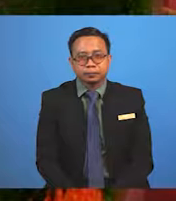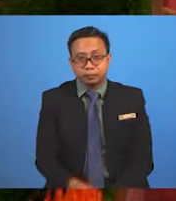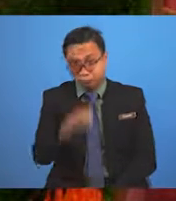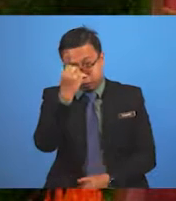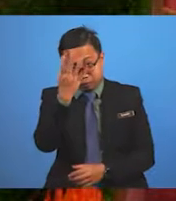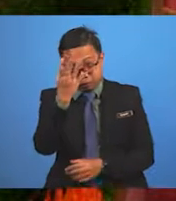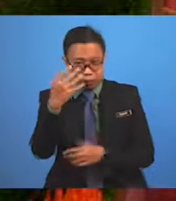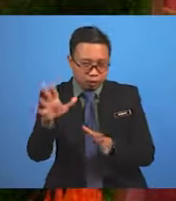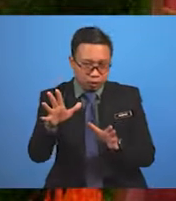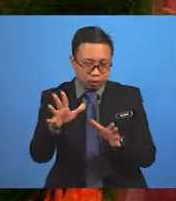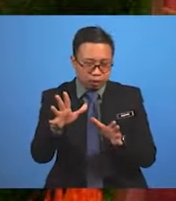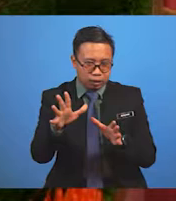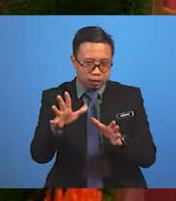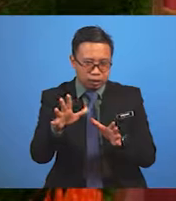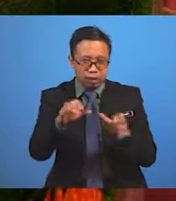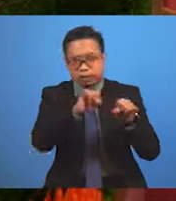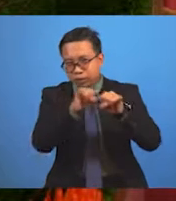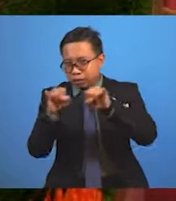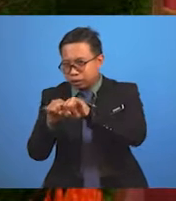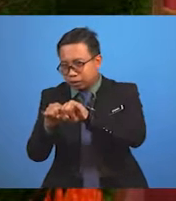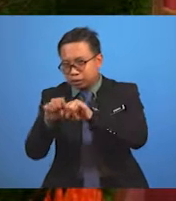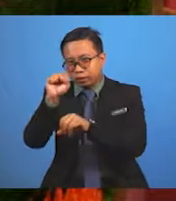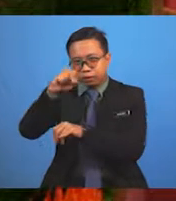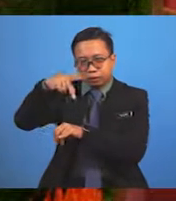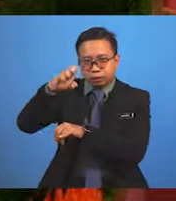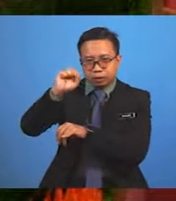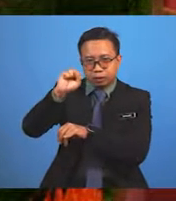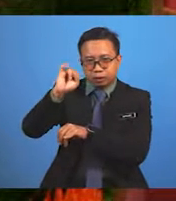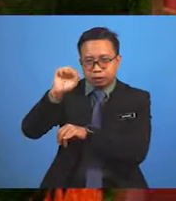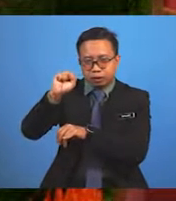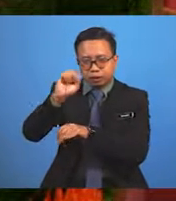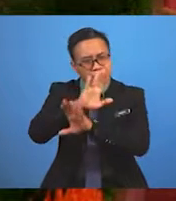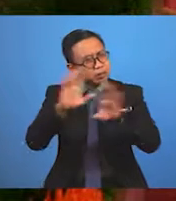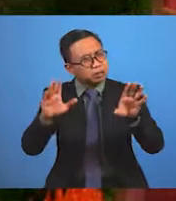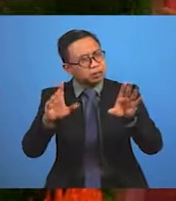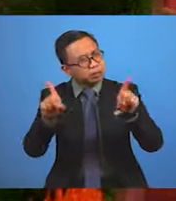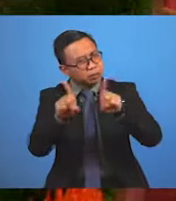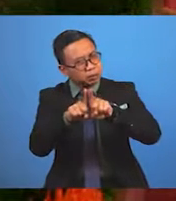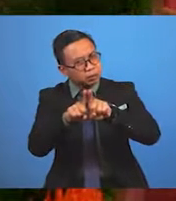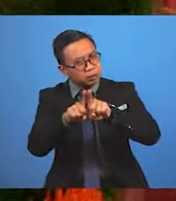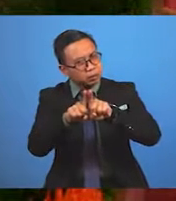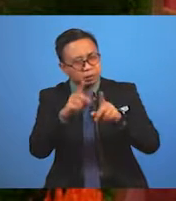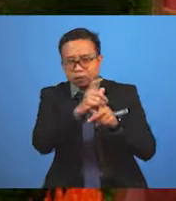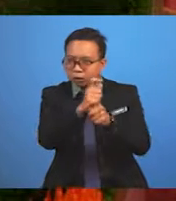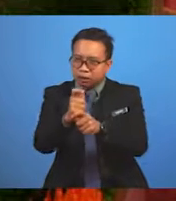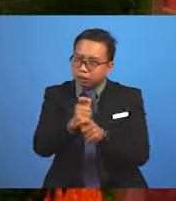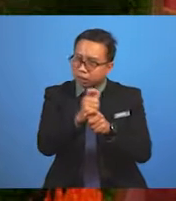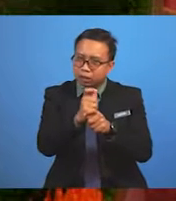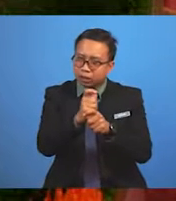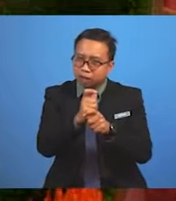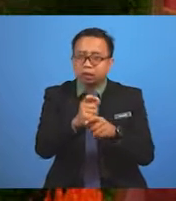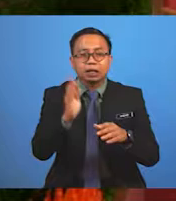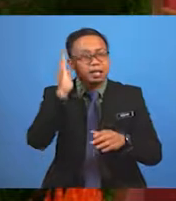Jelaslah di sini bahawa sebarang jenis spesies haiwan yang tidak sama dengan spesies ternakan yang diternak